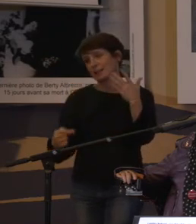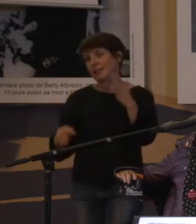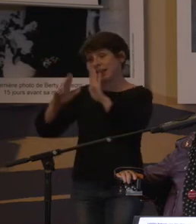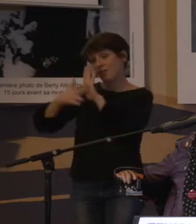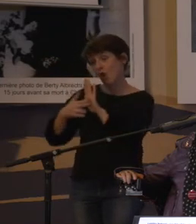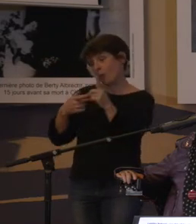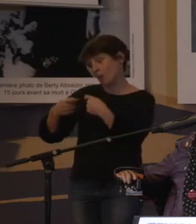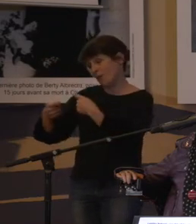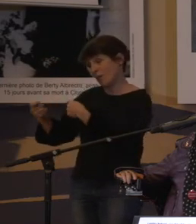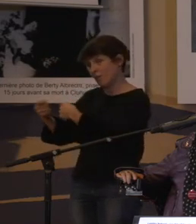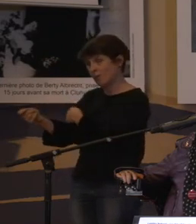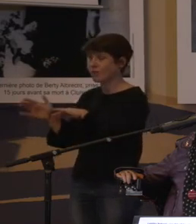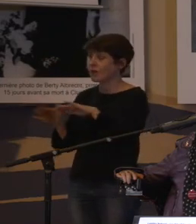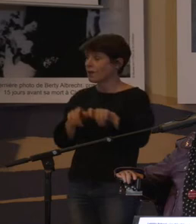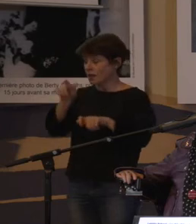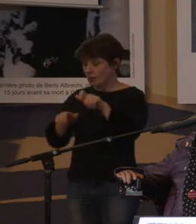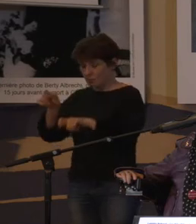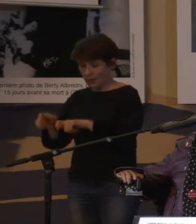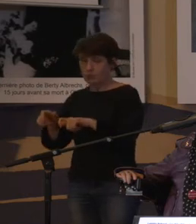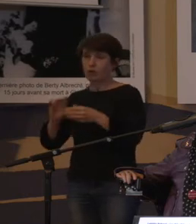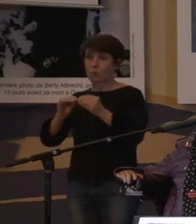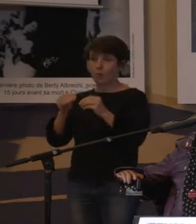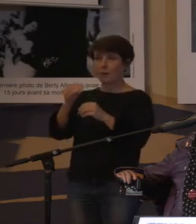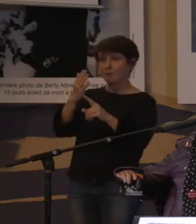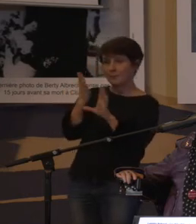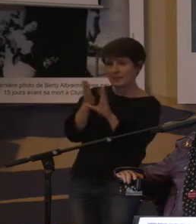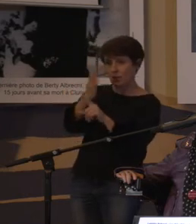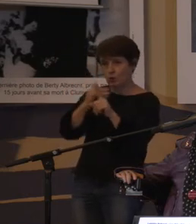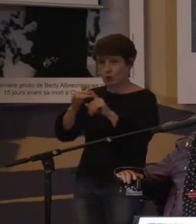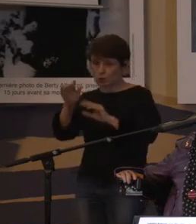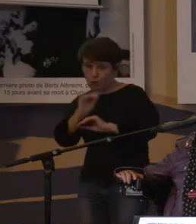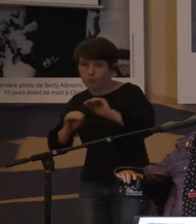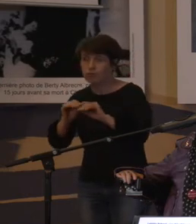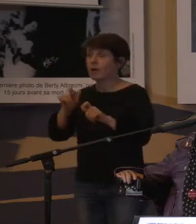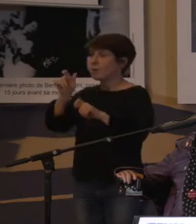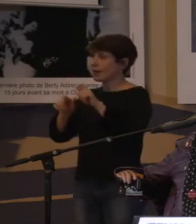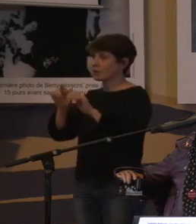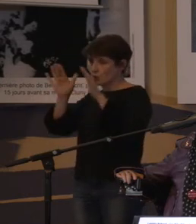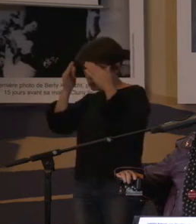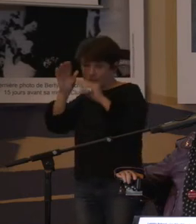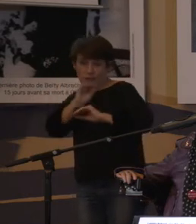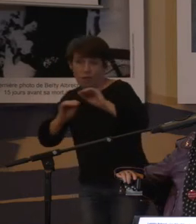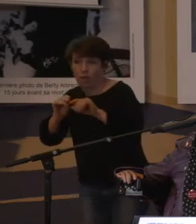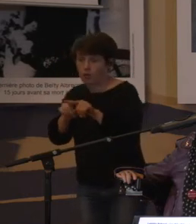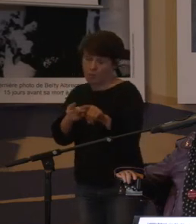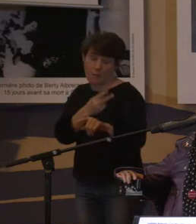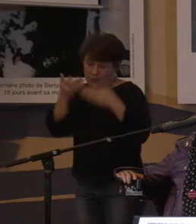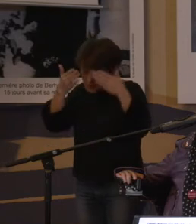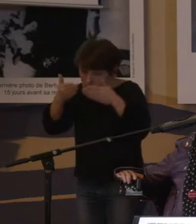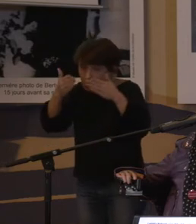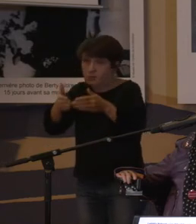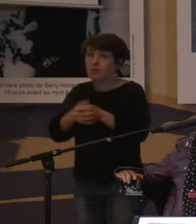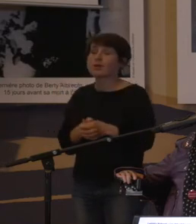Le traitement médical des personnes souffrant de handicaps psychosociaux, les personnes autistes, le modèle de soins médico-sociaux